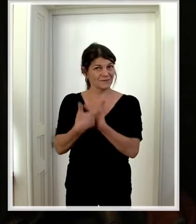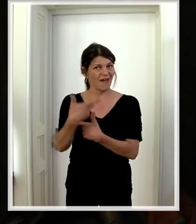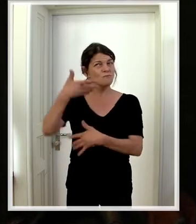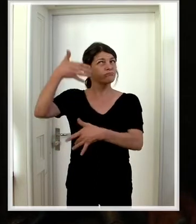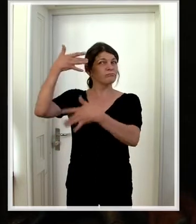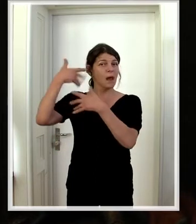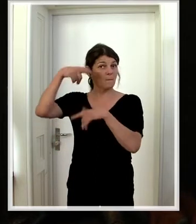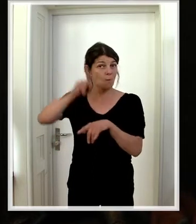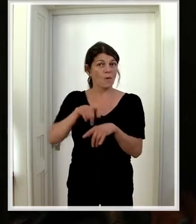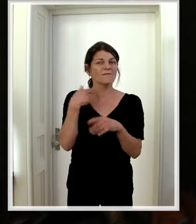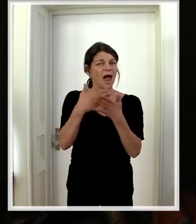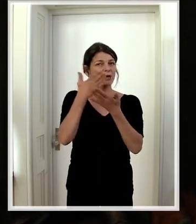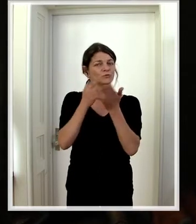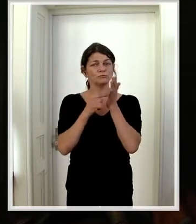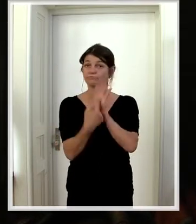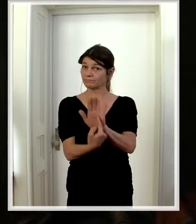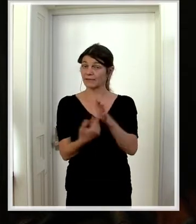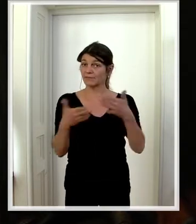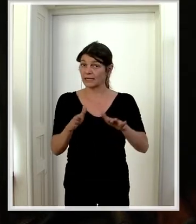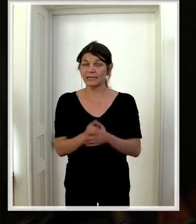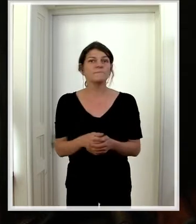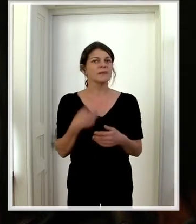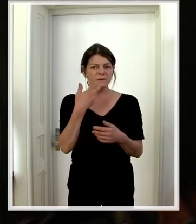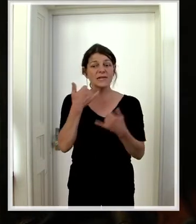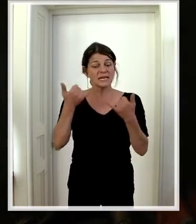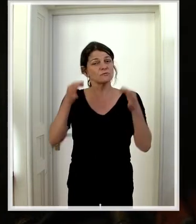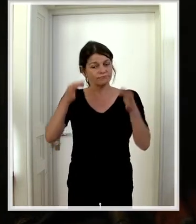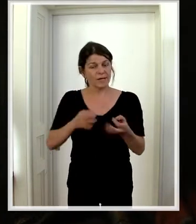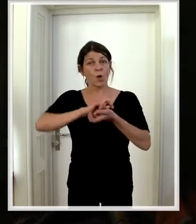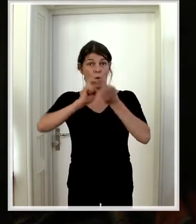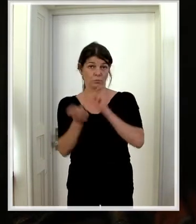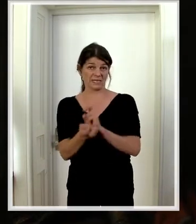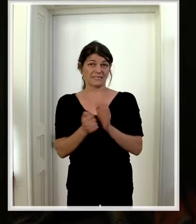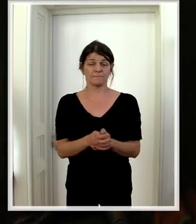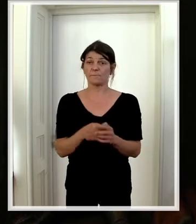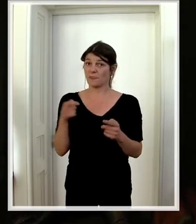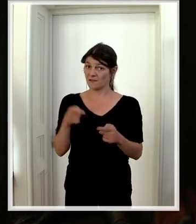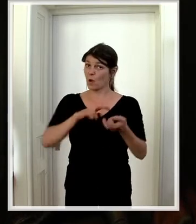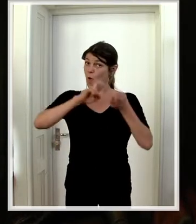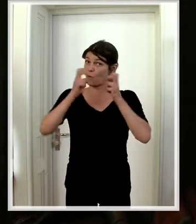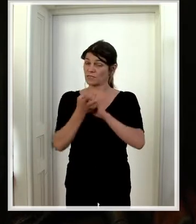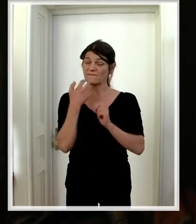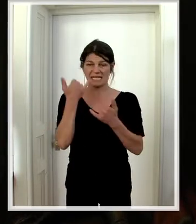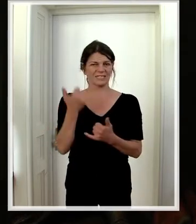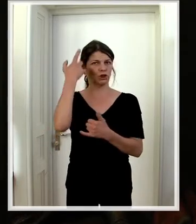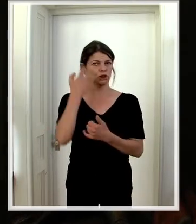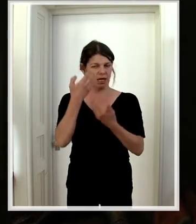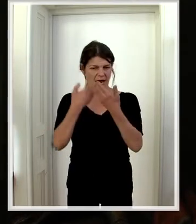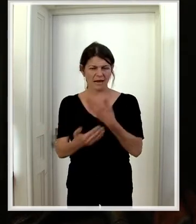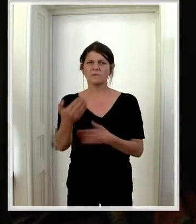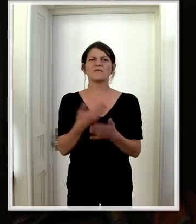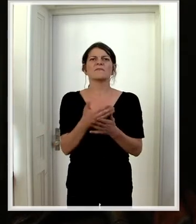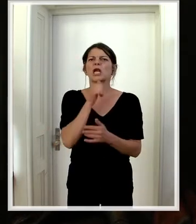einigen Monaten dürfen vorstellen, das umzusetzen und mit dieser Umsetzung zu starten. Darum ist das eigentlich nicht einfach